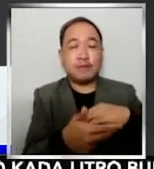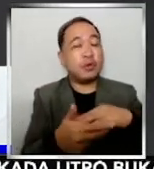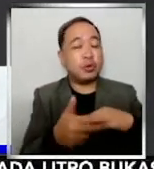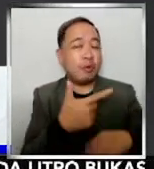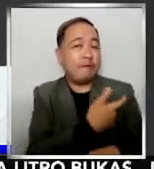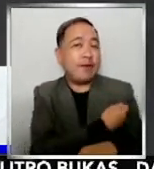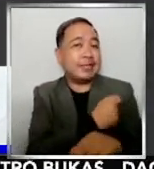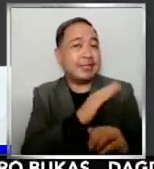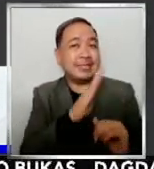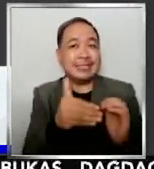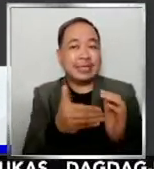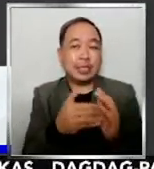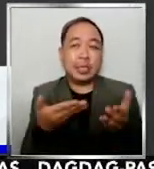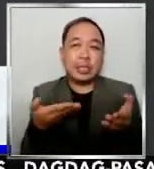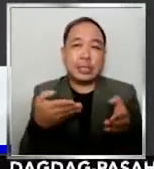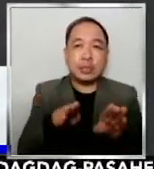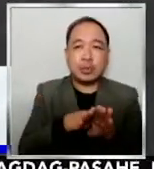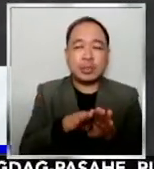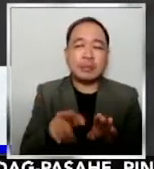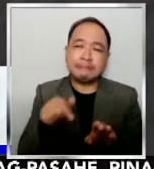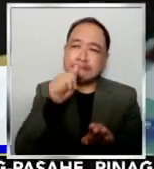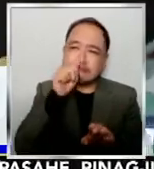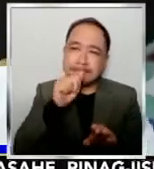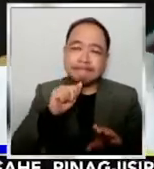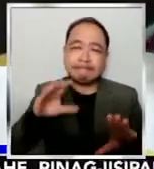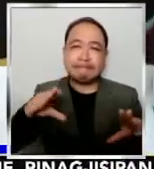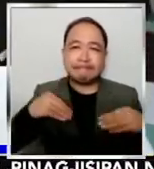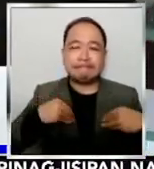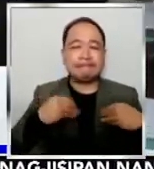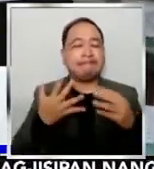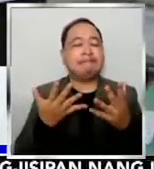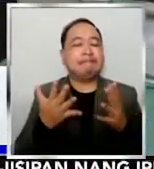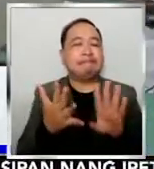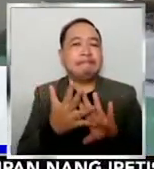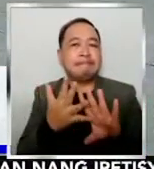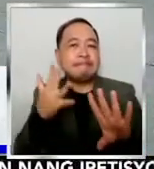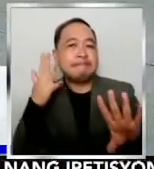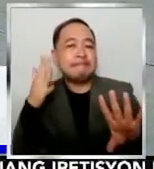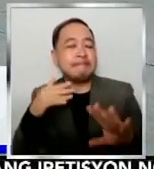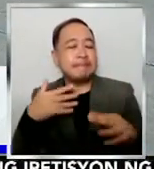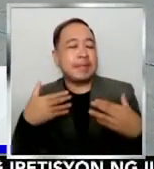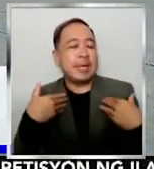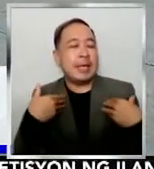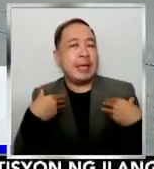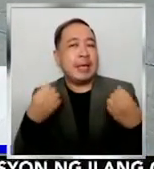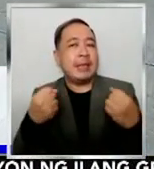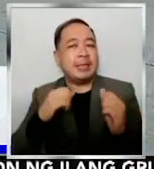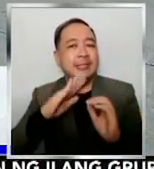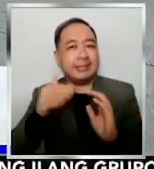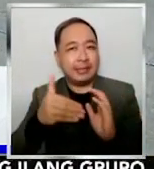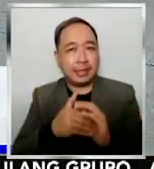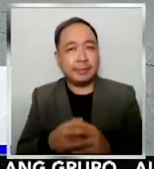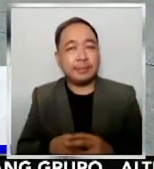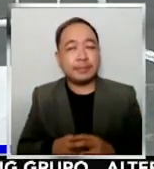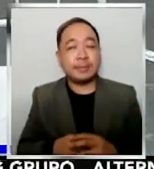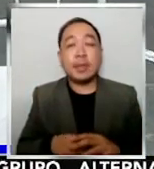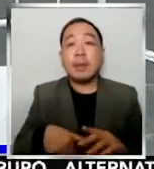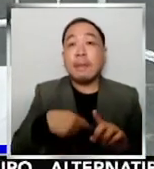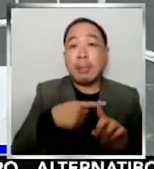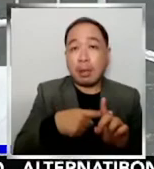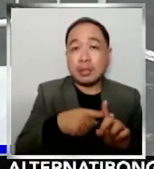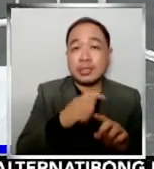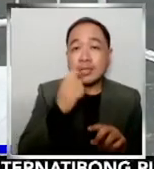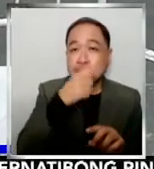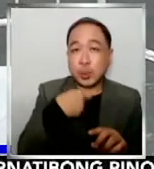sa second booster kundi pumila sa mga health center. Bukod sa vaccination area, isasara na rin ang swab testing sa Quirino Grandstand